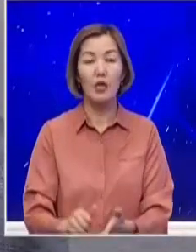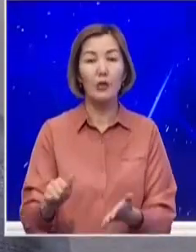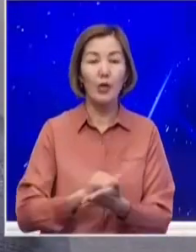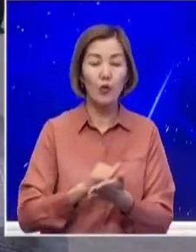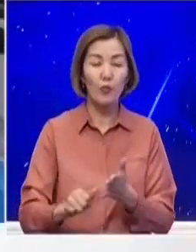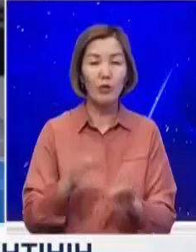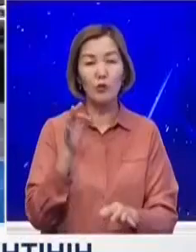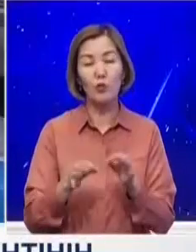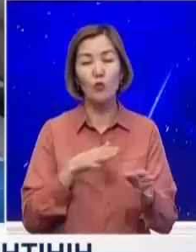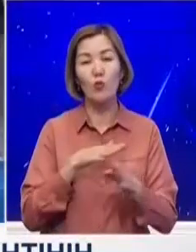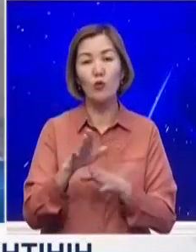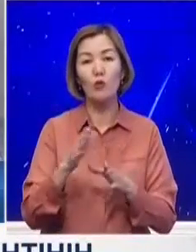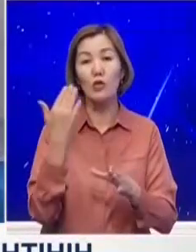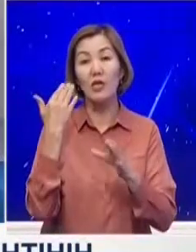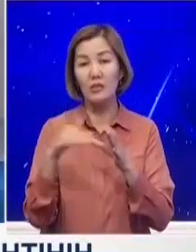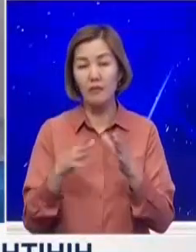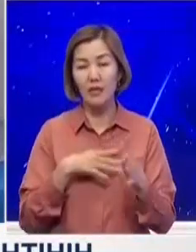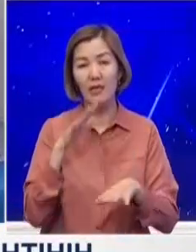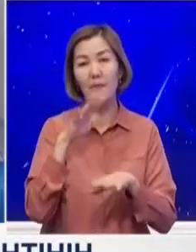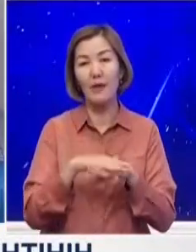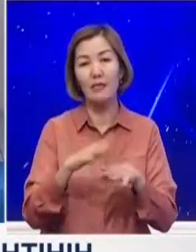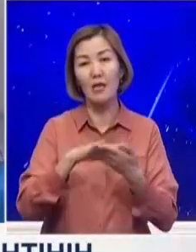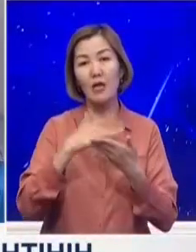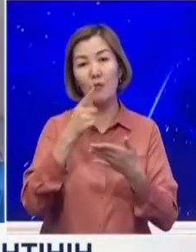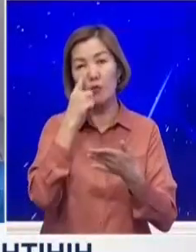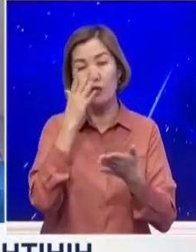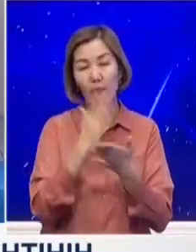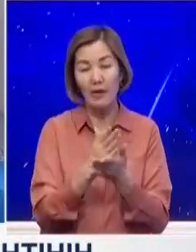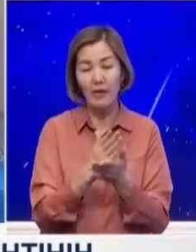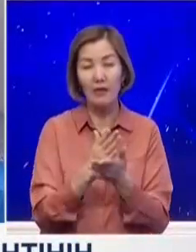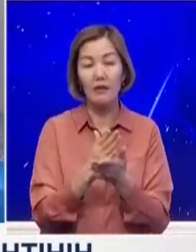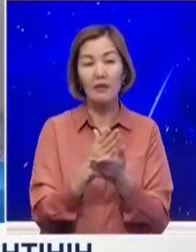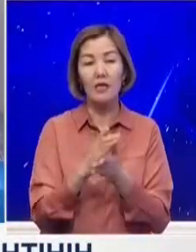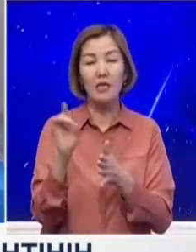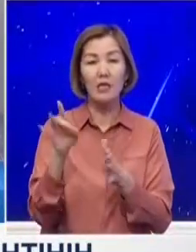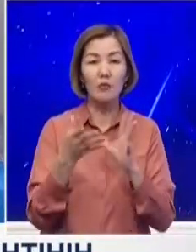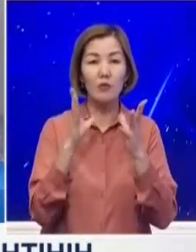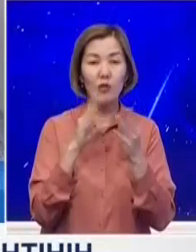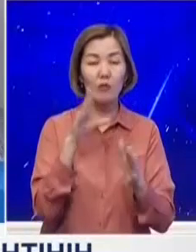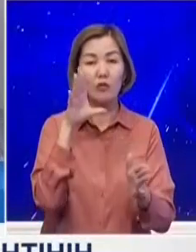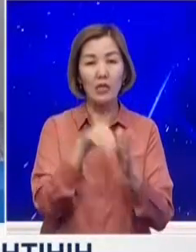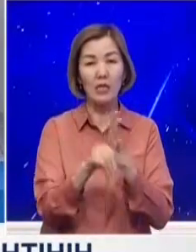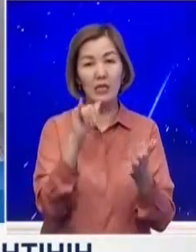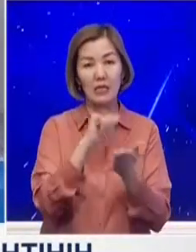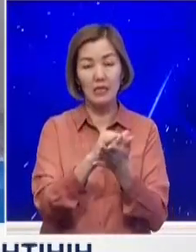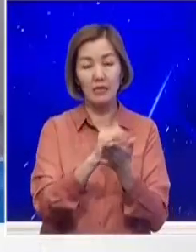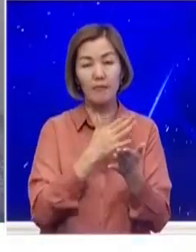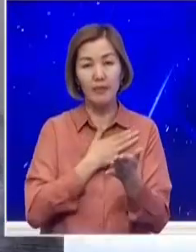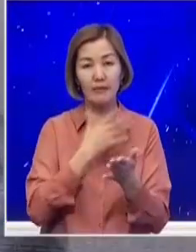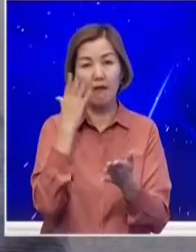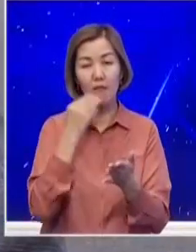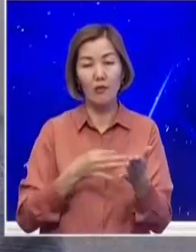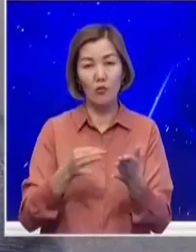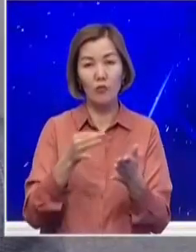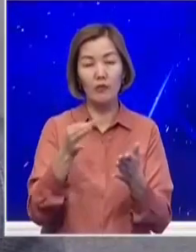сот орындаушыларға берілген, олардың базасына іс қозғалған, ол база республика бойынша енгізіледі. Яғни бізде емес, Алматыда